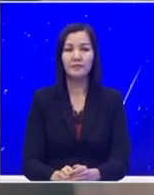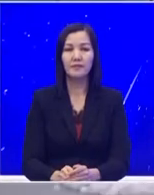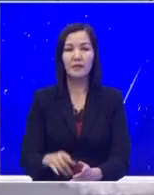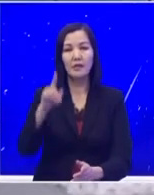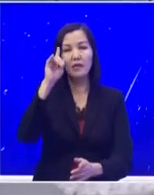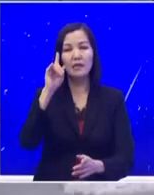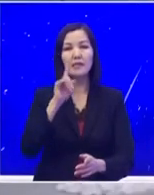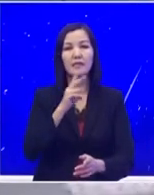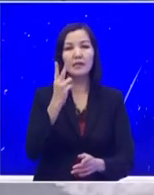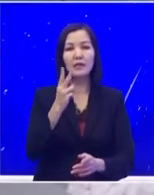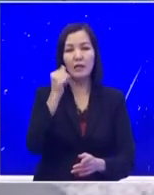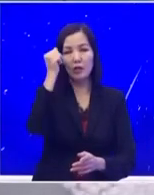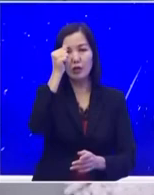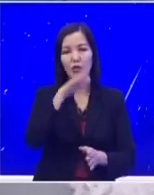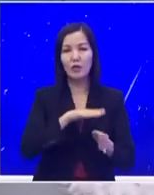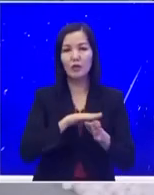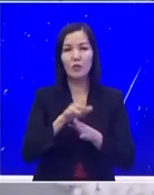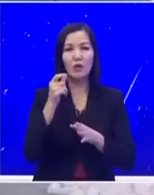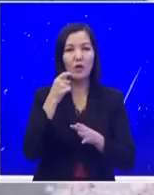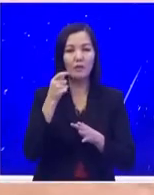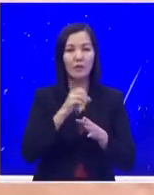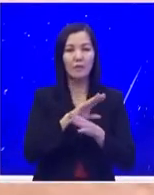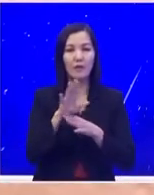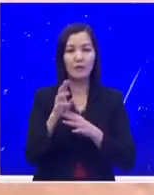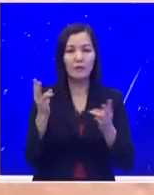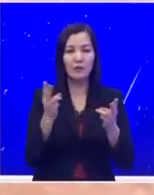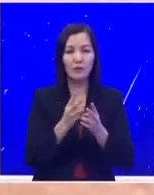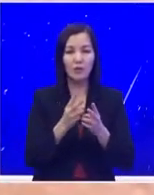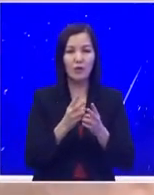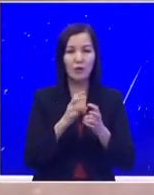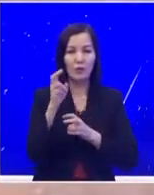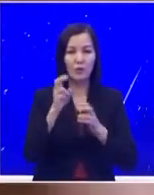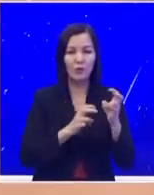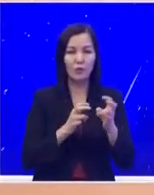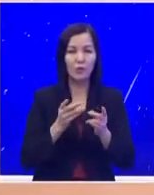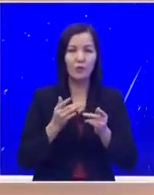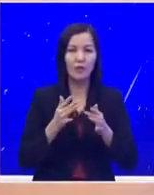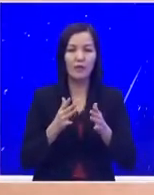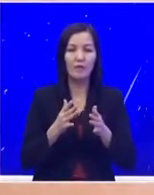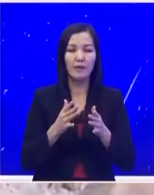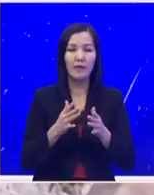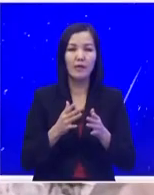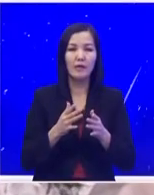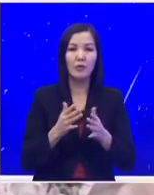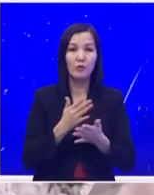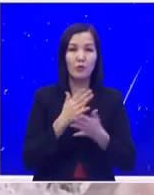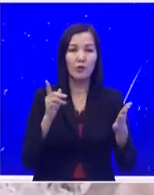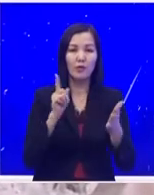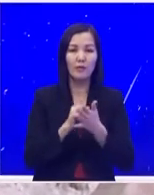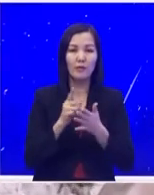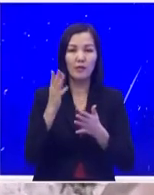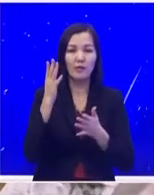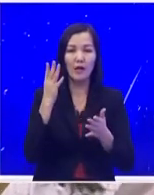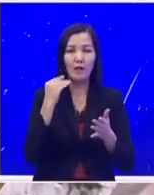Қазақстан алдағы 2 жылда өзін толық қантпен қамтамасыз етуі керек. Отандық өндірушілерге қойылып отырған басты талап осы. Үлкен міндет Алматы,